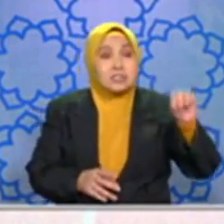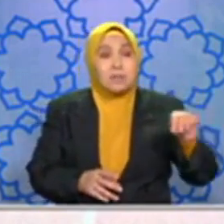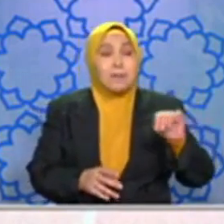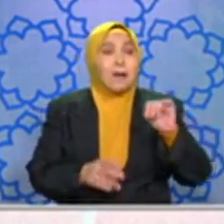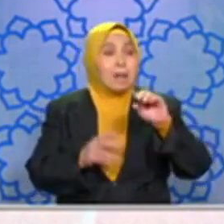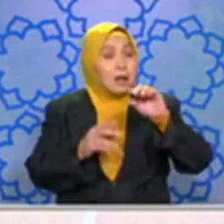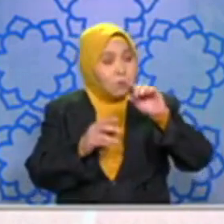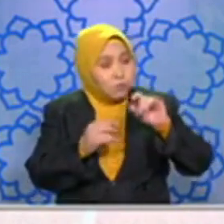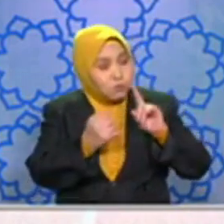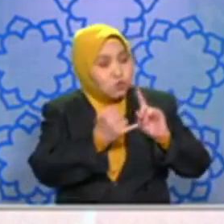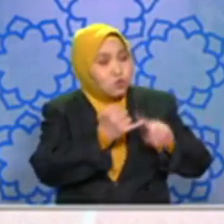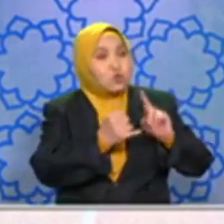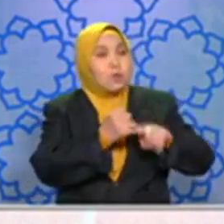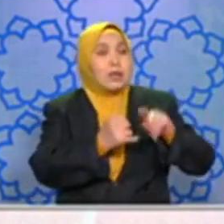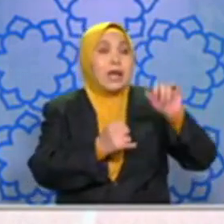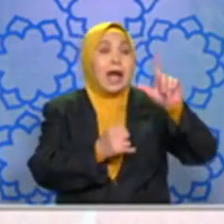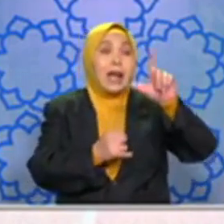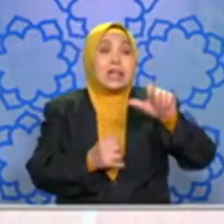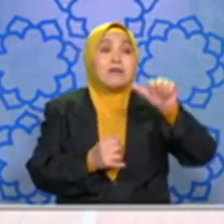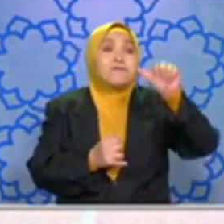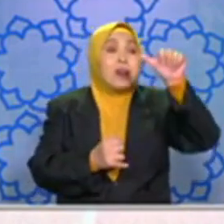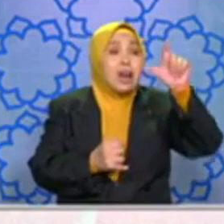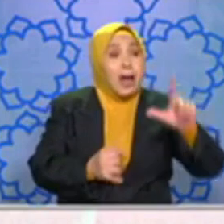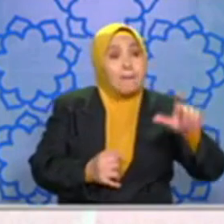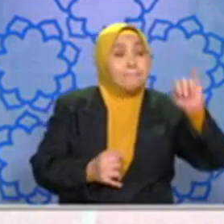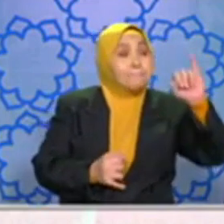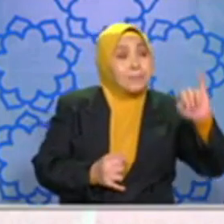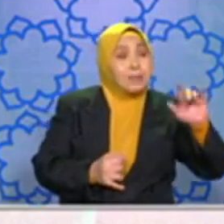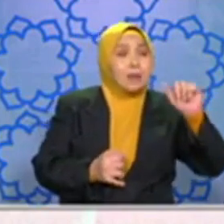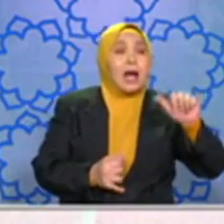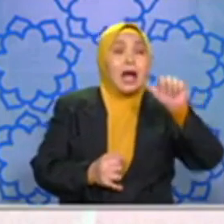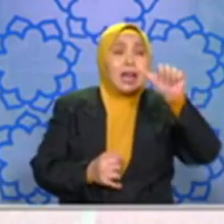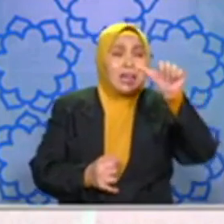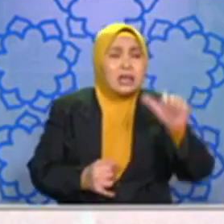yang di hujung tu, pada alif lam mim, pada huruf mim. Alif